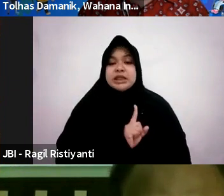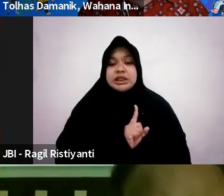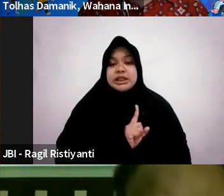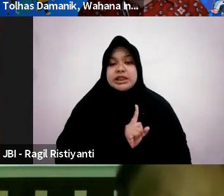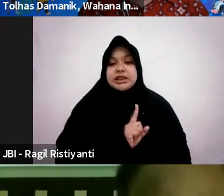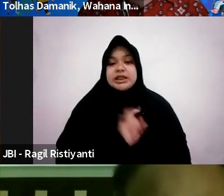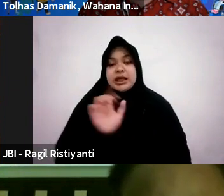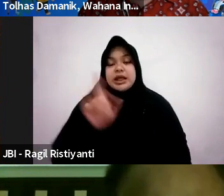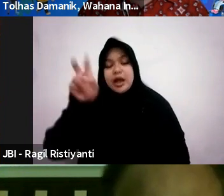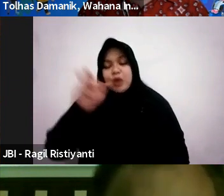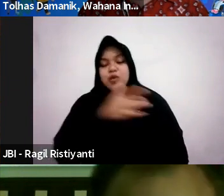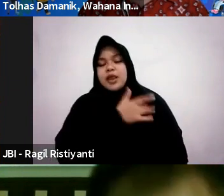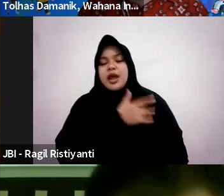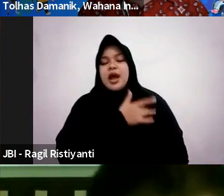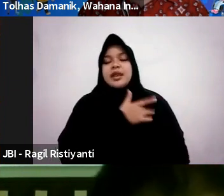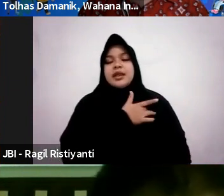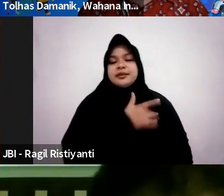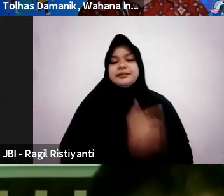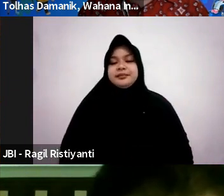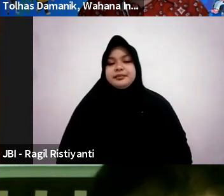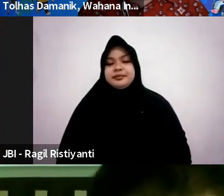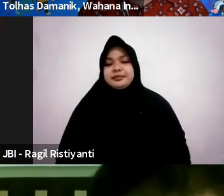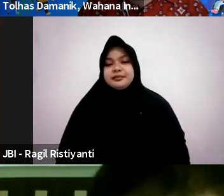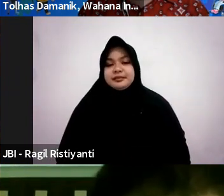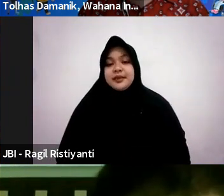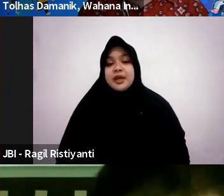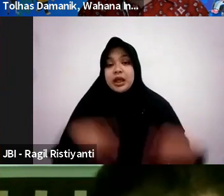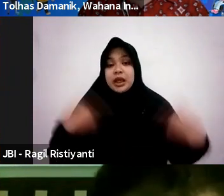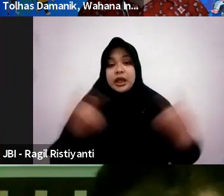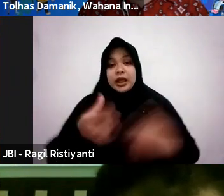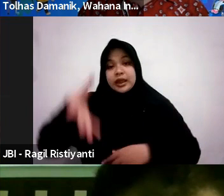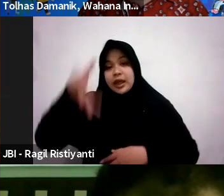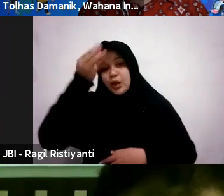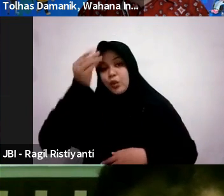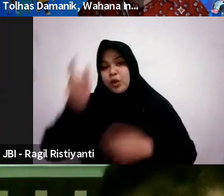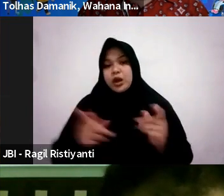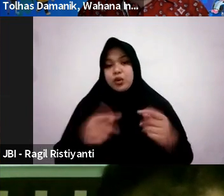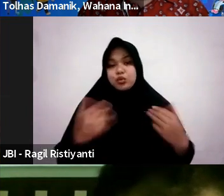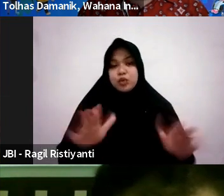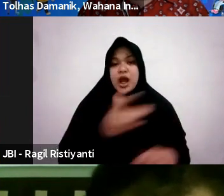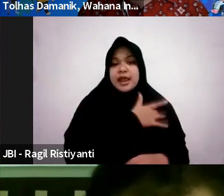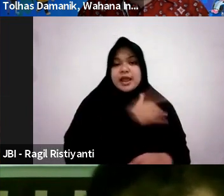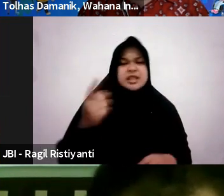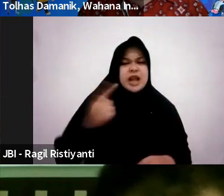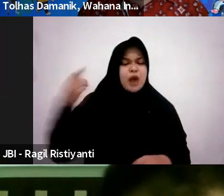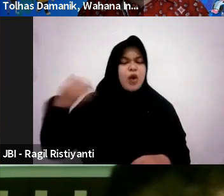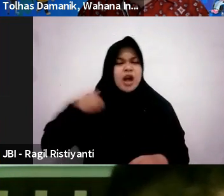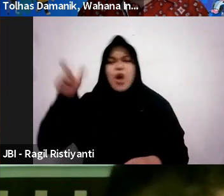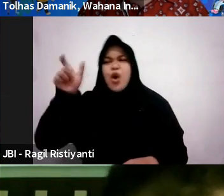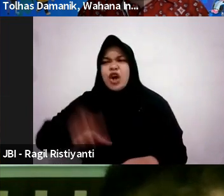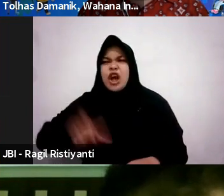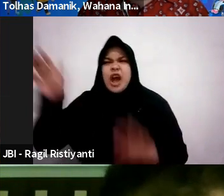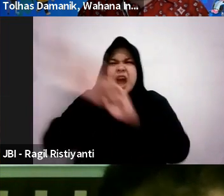lebih hati-hati dan kita tak jadi apa namanya kita tahu bahwasannya kalau pun kita udah hati-hati selalu ada orang yang segono